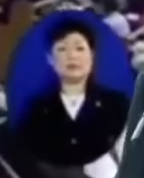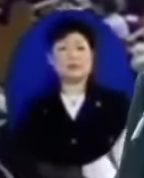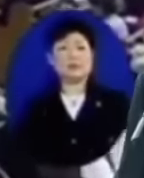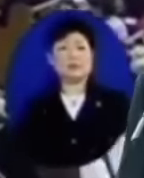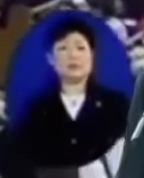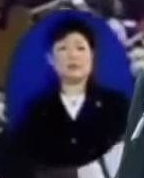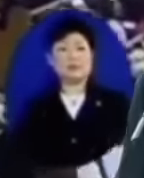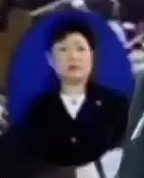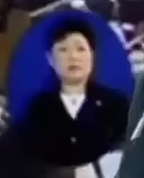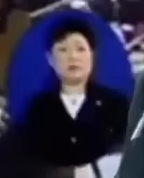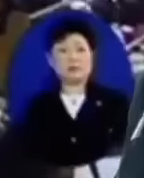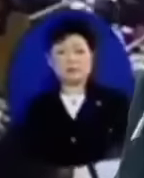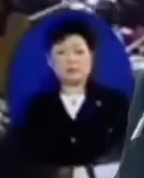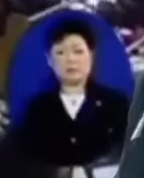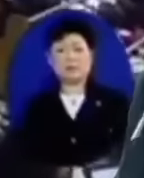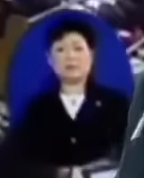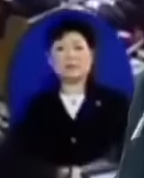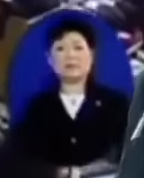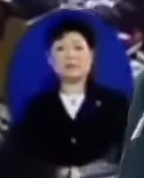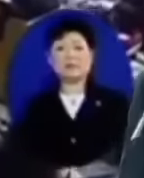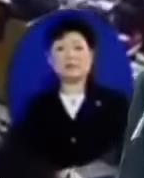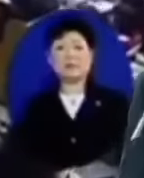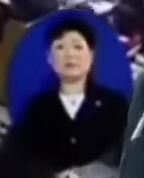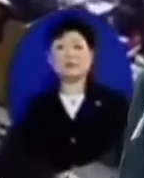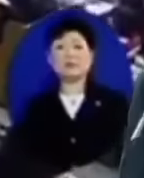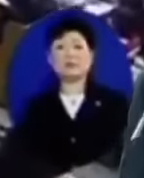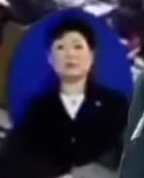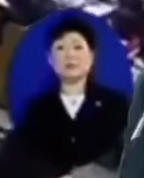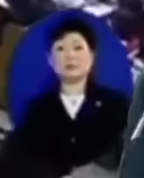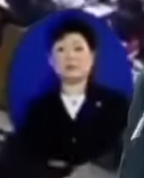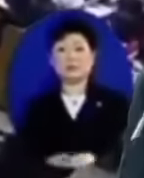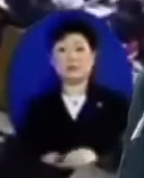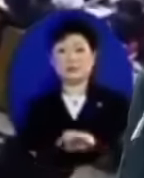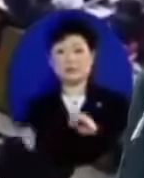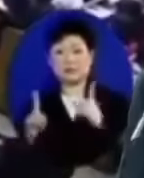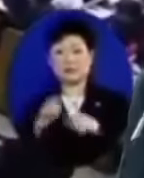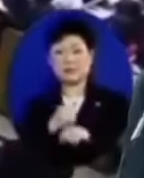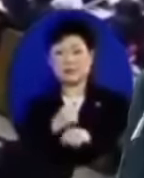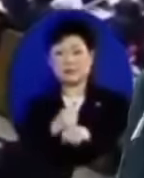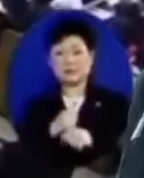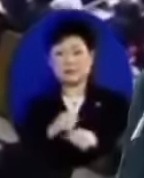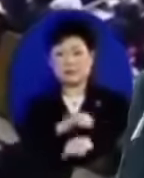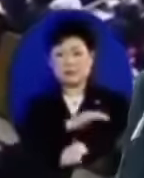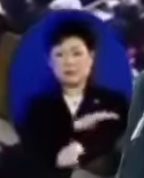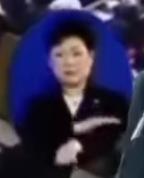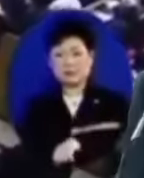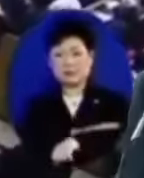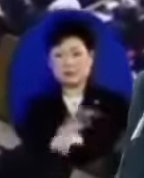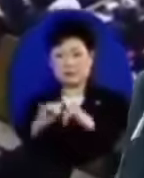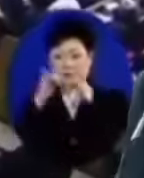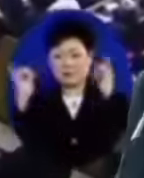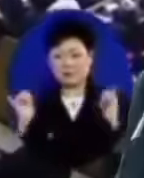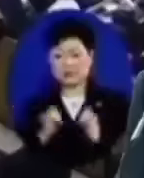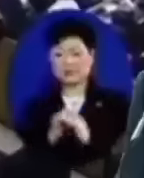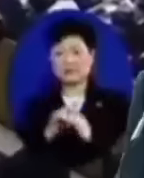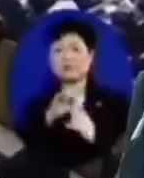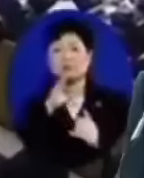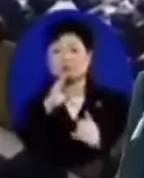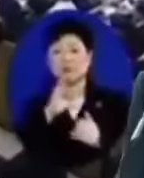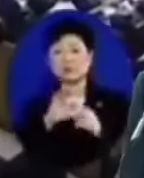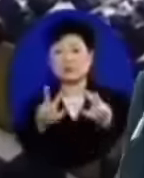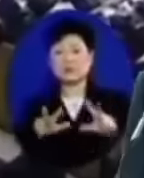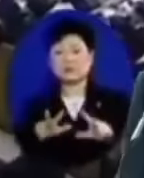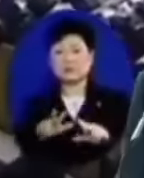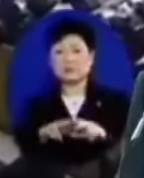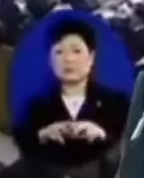우리 기독교는 부활의 종교입니다. 요즘 잘 사는 법에 띄어 잘 죽는 법이 사회적 열풍을 일으키고 있습니다.